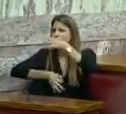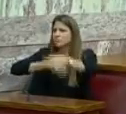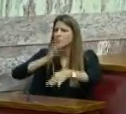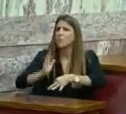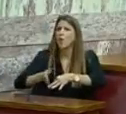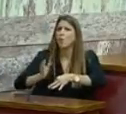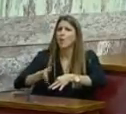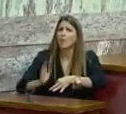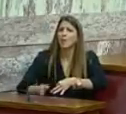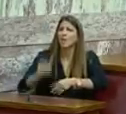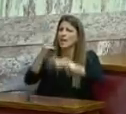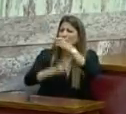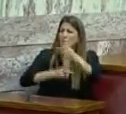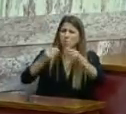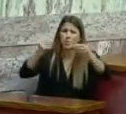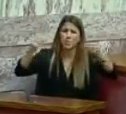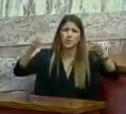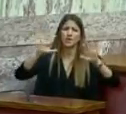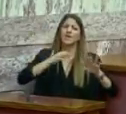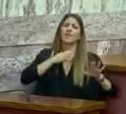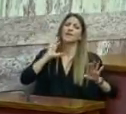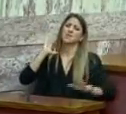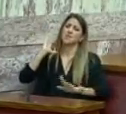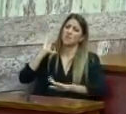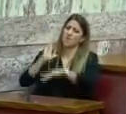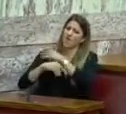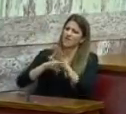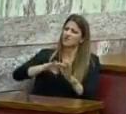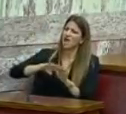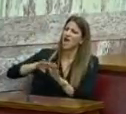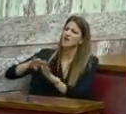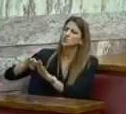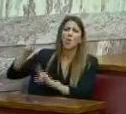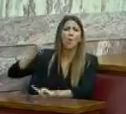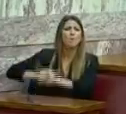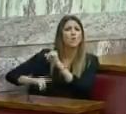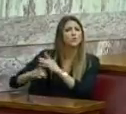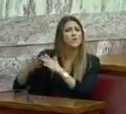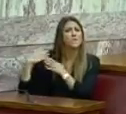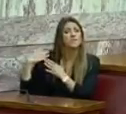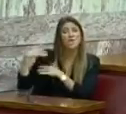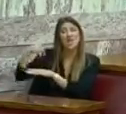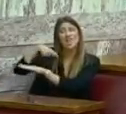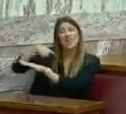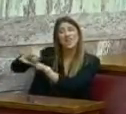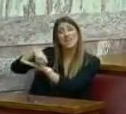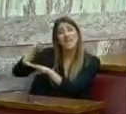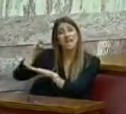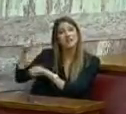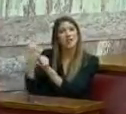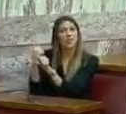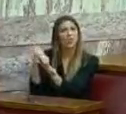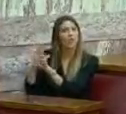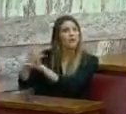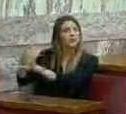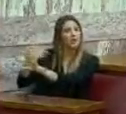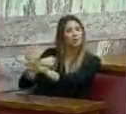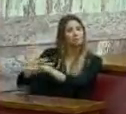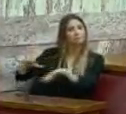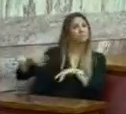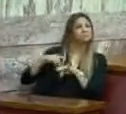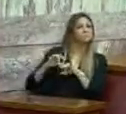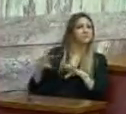δικογραφία. Από τη στιγμή που δεν μπήκαμε στη διαδικασία της διερεύνησης, δεν δικαιούμαι να τα χρησιμοποιήσω και δεν τα χρησιμοποιώ. Γι'